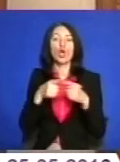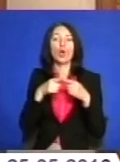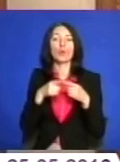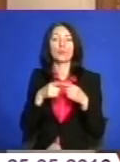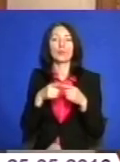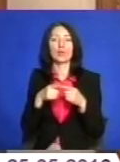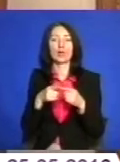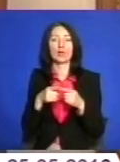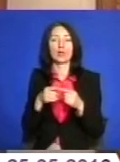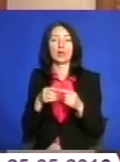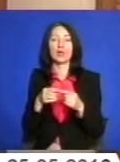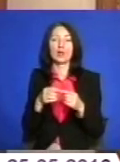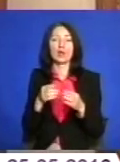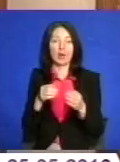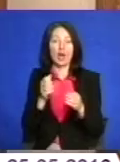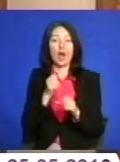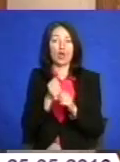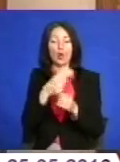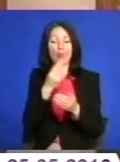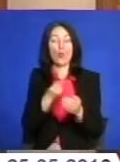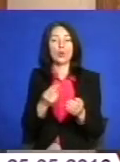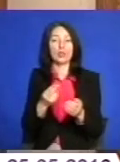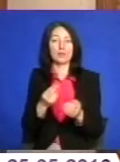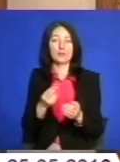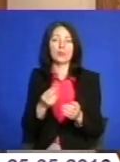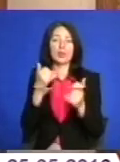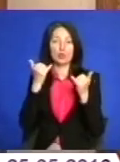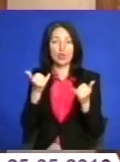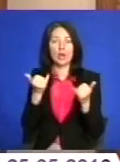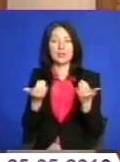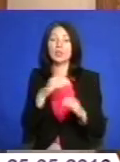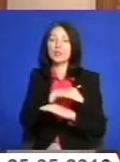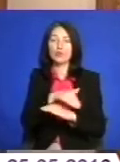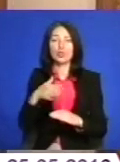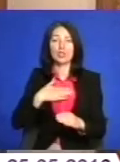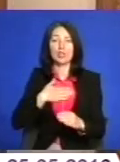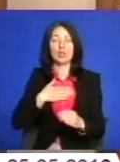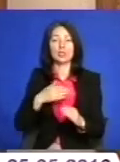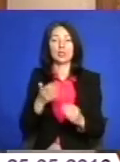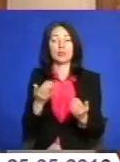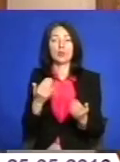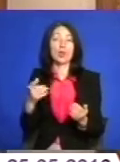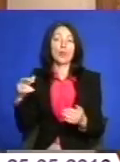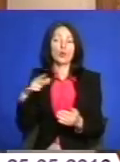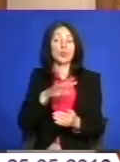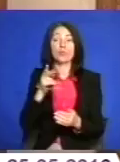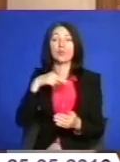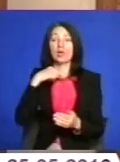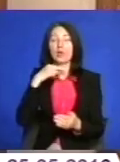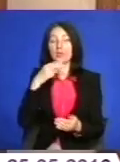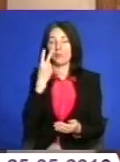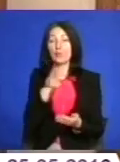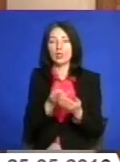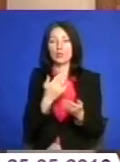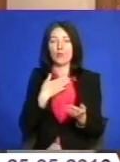робіт, сучасні, якісь вулички наші, десь такі моменти, мимо яких ми пробігаємо, не замічаємо, а вони в мене